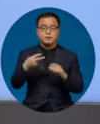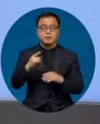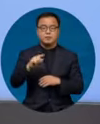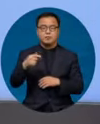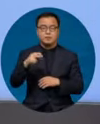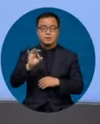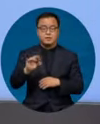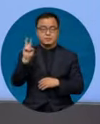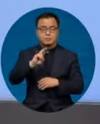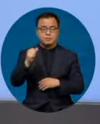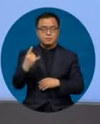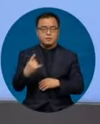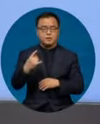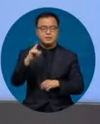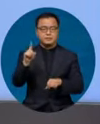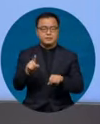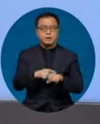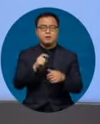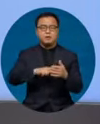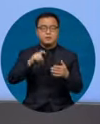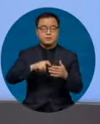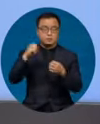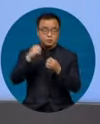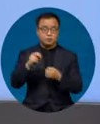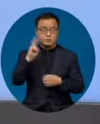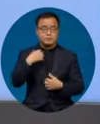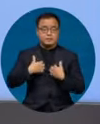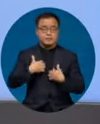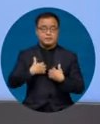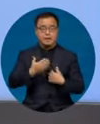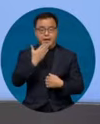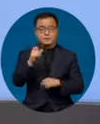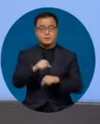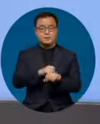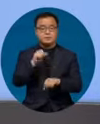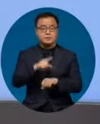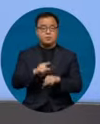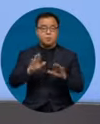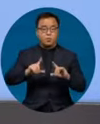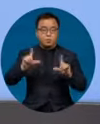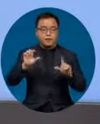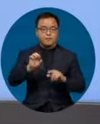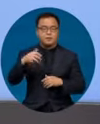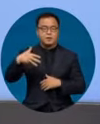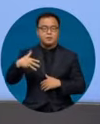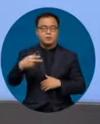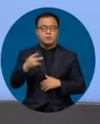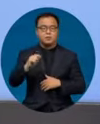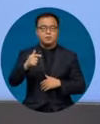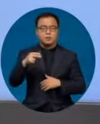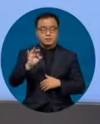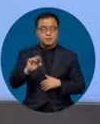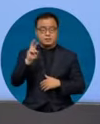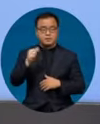속에서 클래식 음악을 마음껏 즐길 수 있는 것이 가장 큰 특징이라고 할 수 있는데요. 올해 평창 대관령 음악제는 7월 28일부터